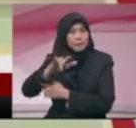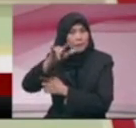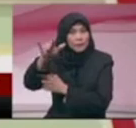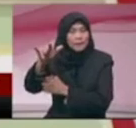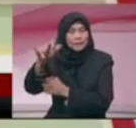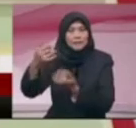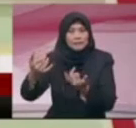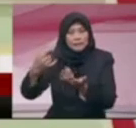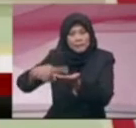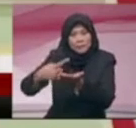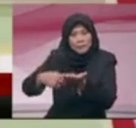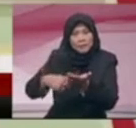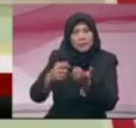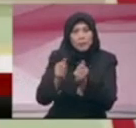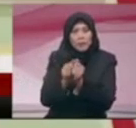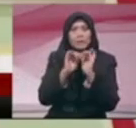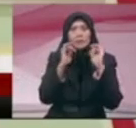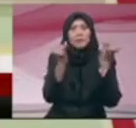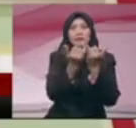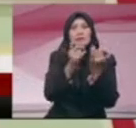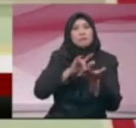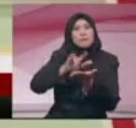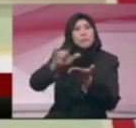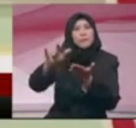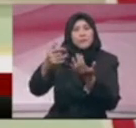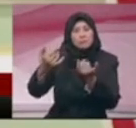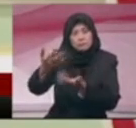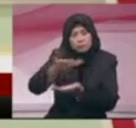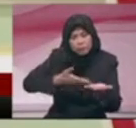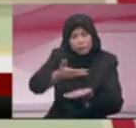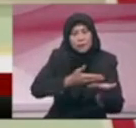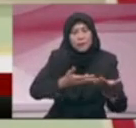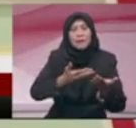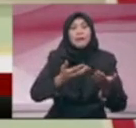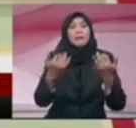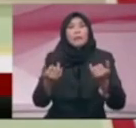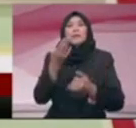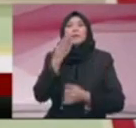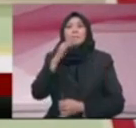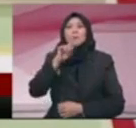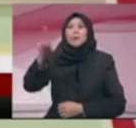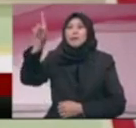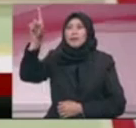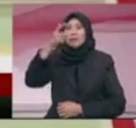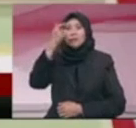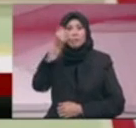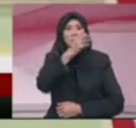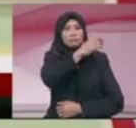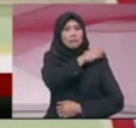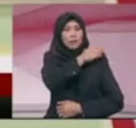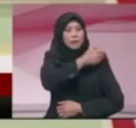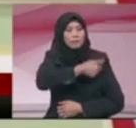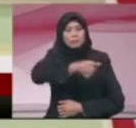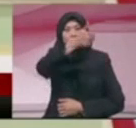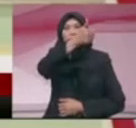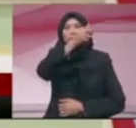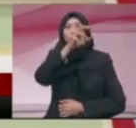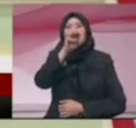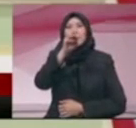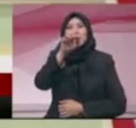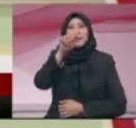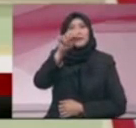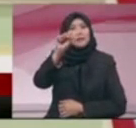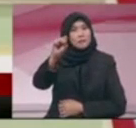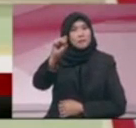pihak syarikat-syarikat penerbangan. Alhamdulillah, saya ucapkan terima kasih kerana Ketua Pegawai Eksekutif MAS